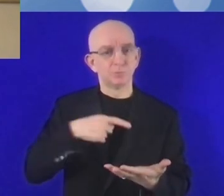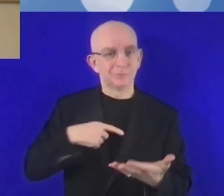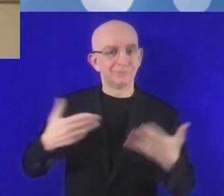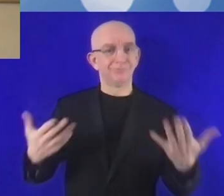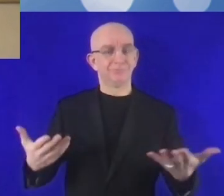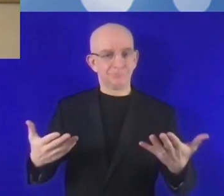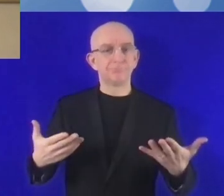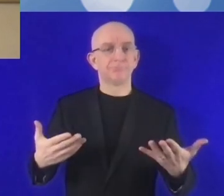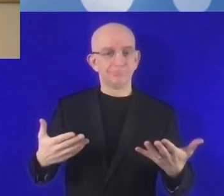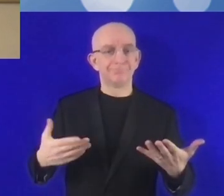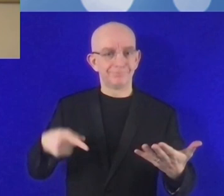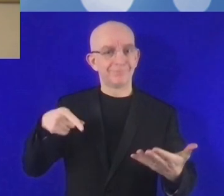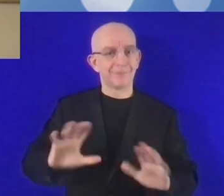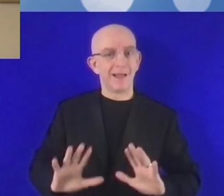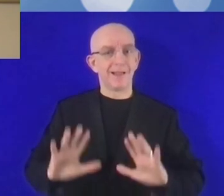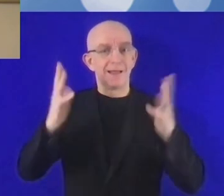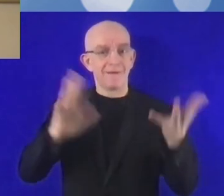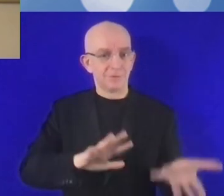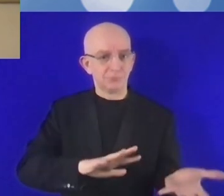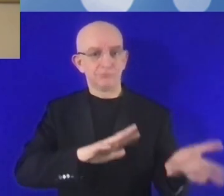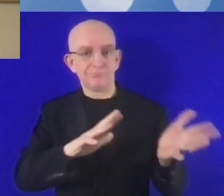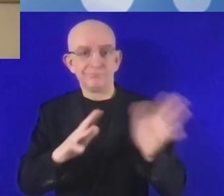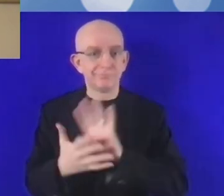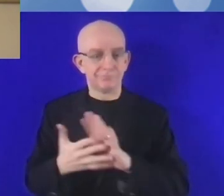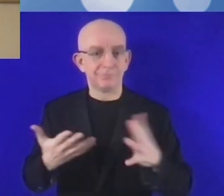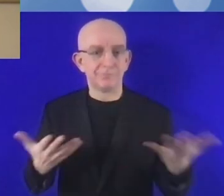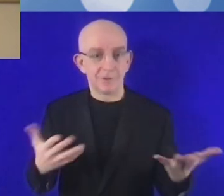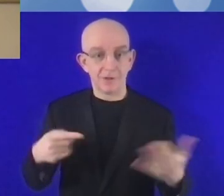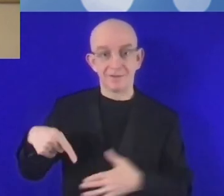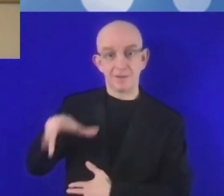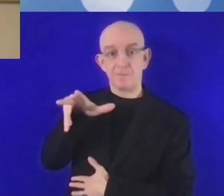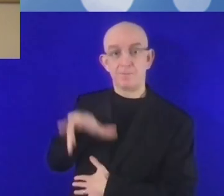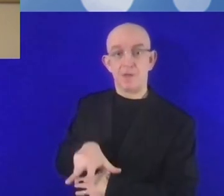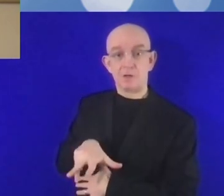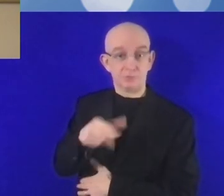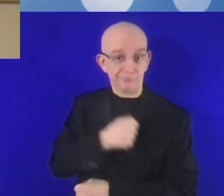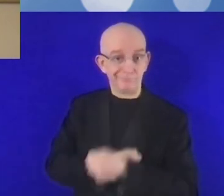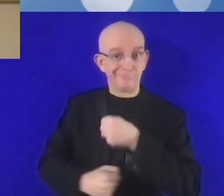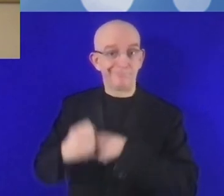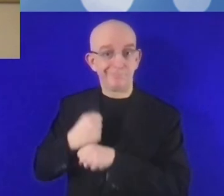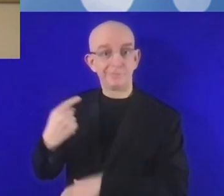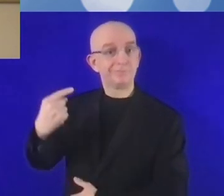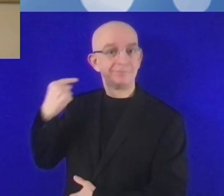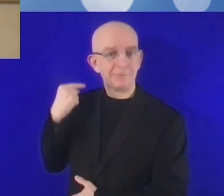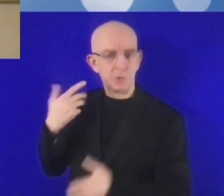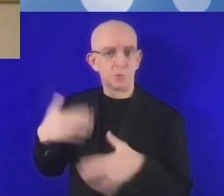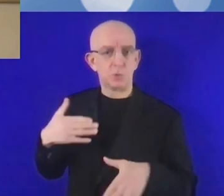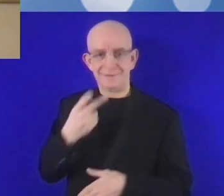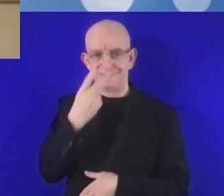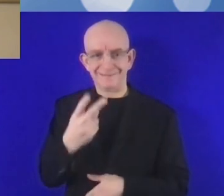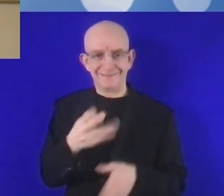огромное влияние на человеческую жизнь. Это влияние мы заметили еще в марте прошлого года, и мы